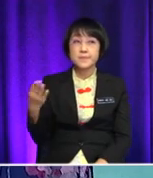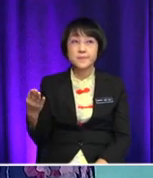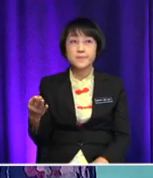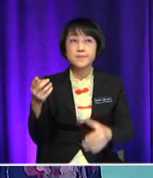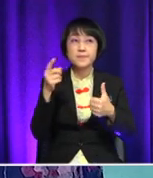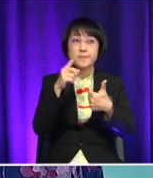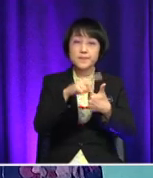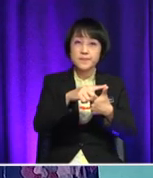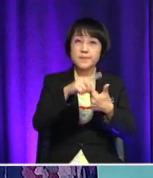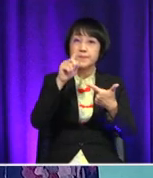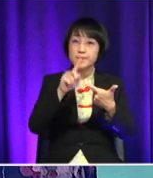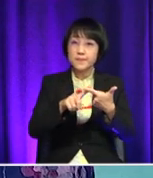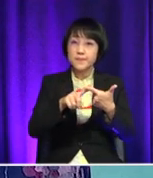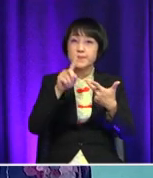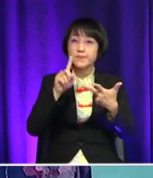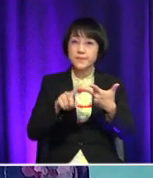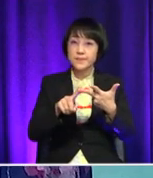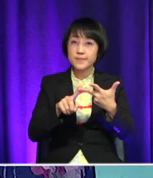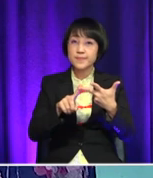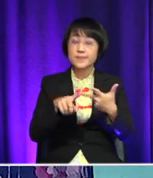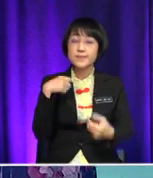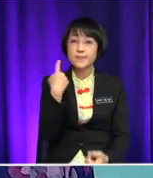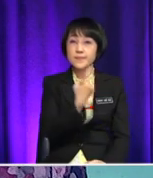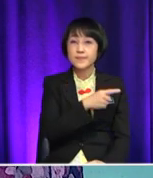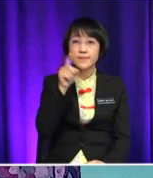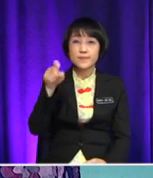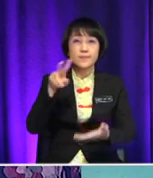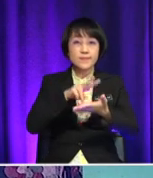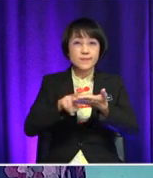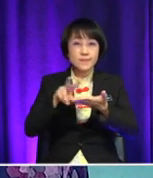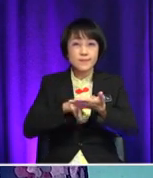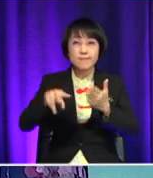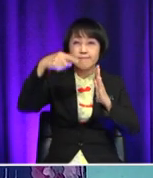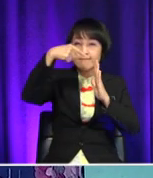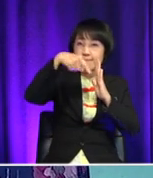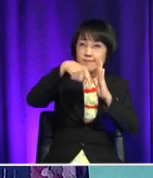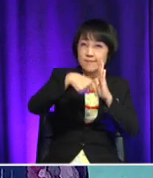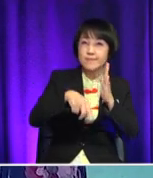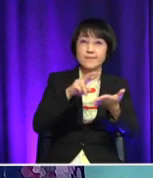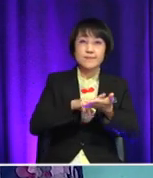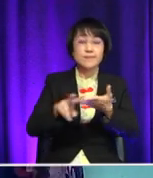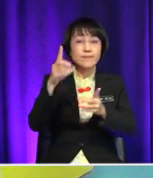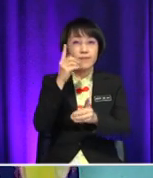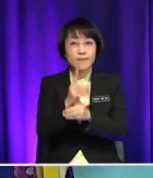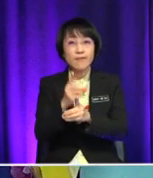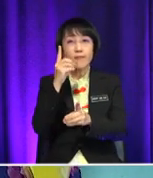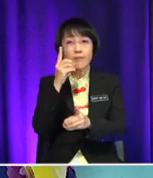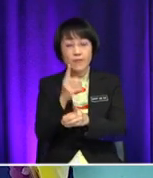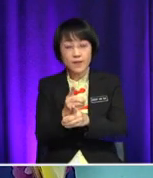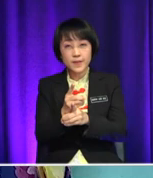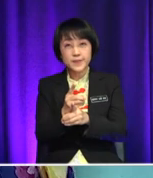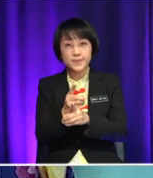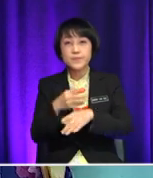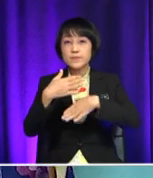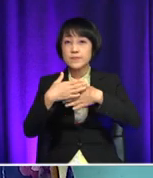bahan 2 ataupun bahan tiga kita kena baca dengan teliti Ayo kita baca dengan teliti dan bila kita tidak baca dengan